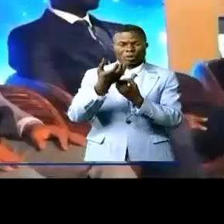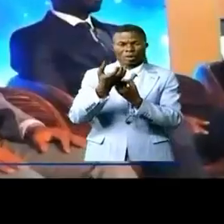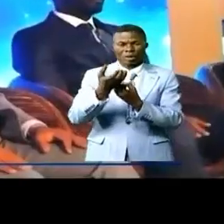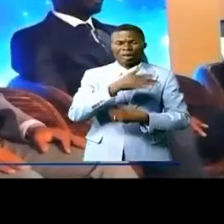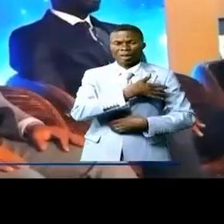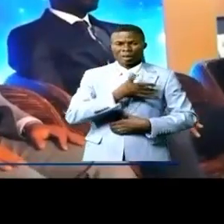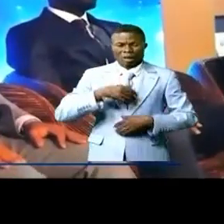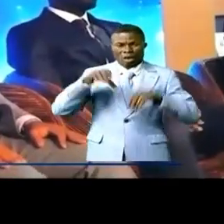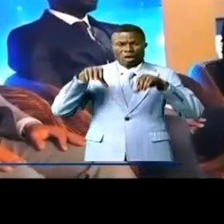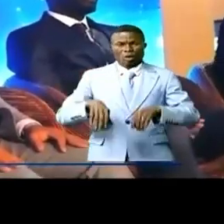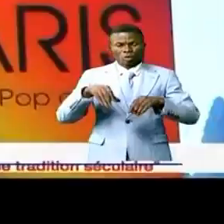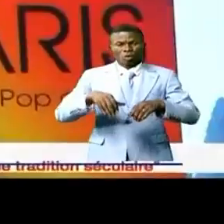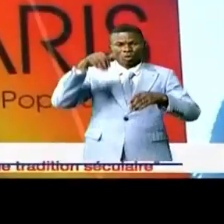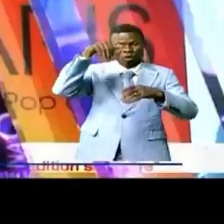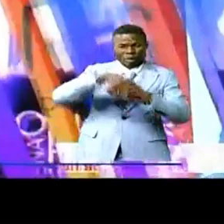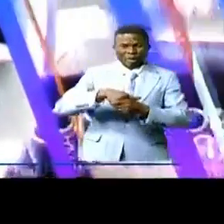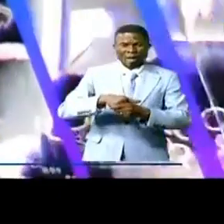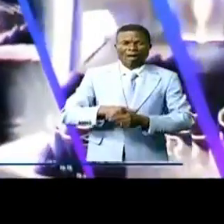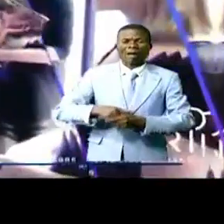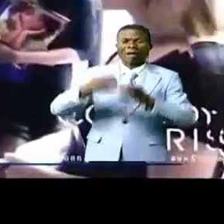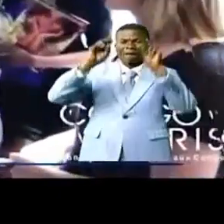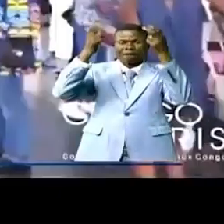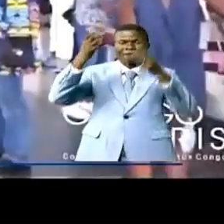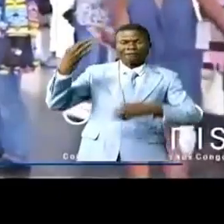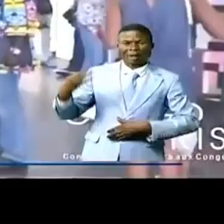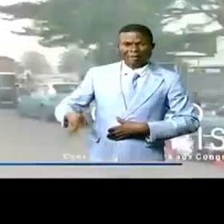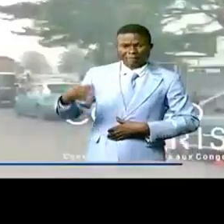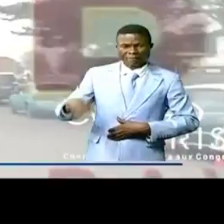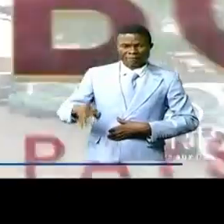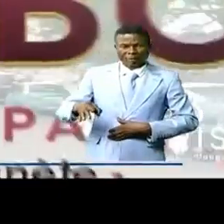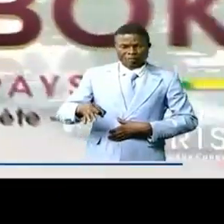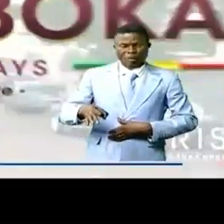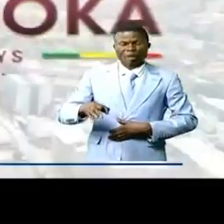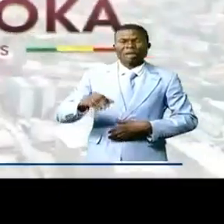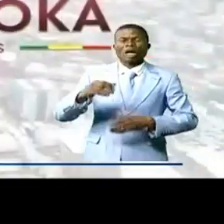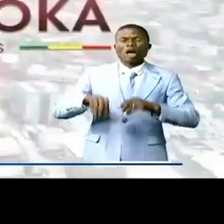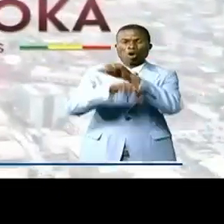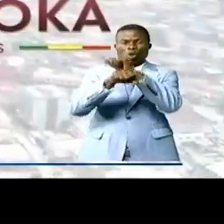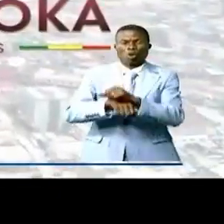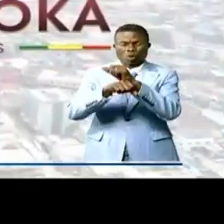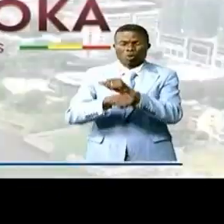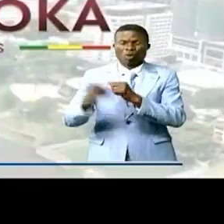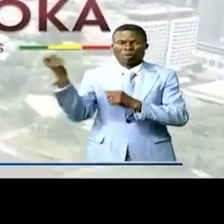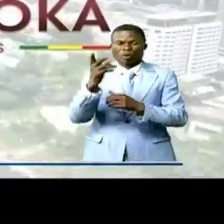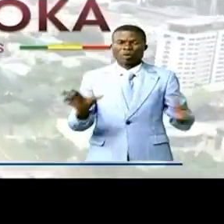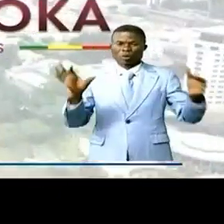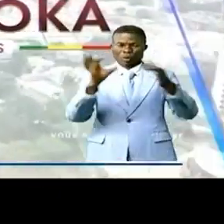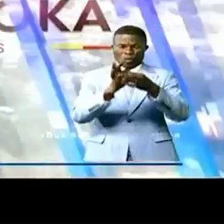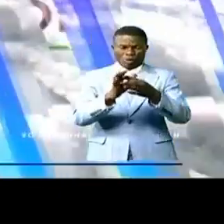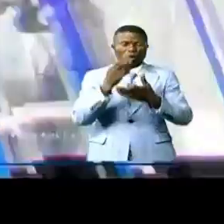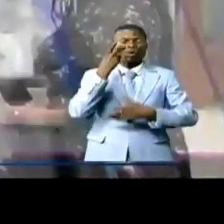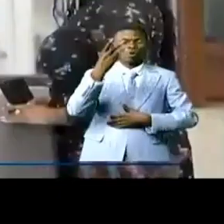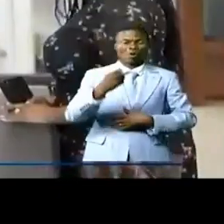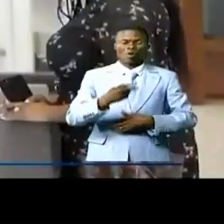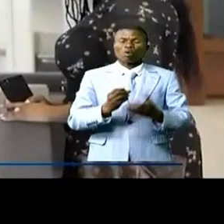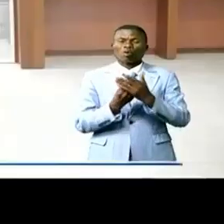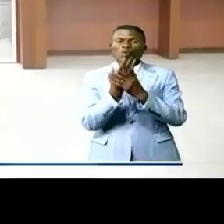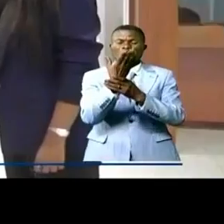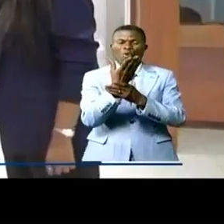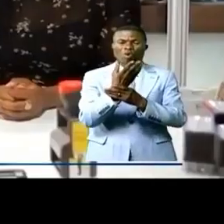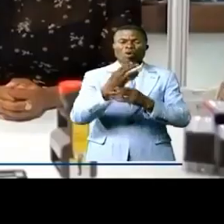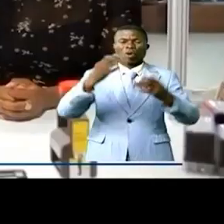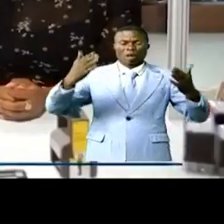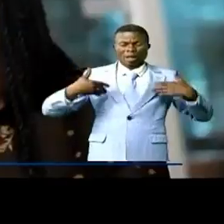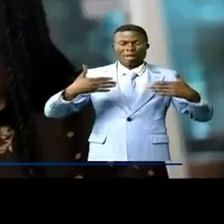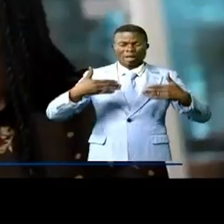congo n'a pas ri objectif collecter la diaspora de l'europe od congo voisin considéré comme poumon écologique de la